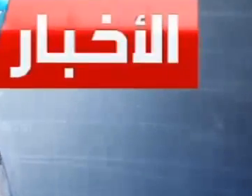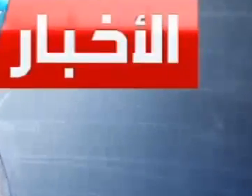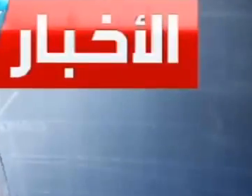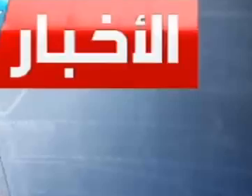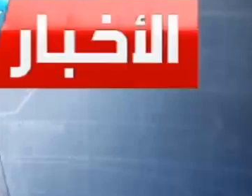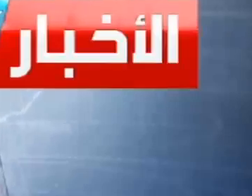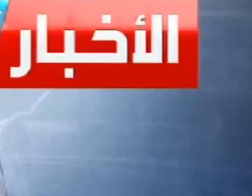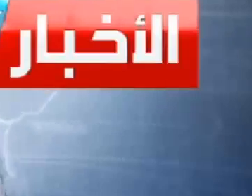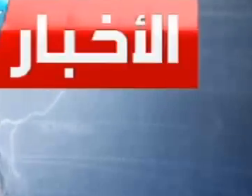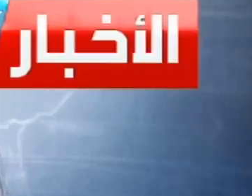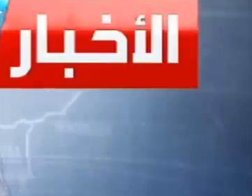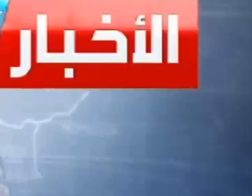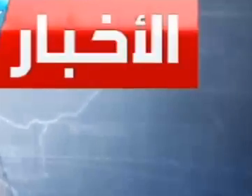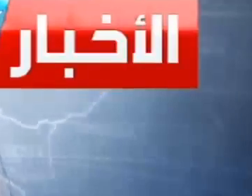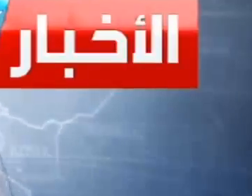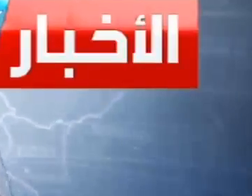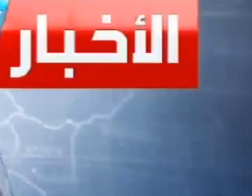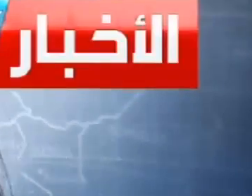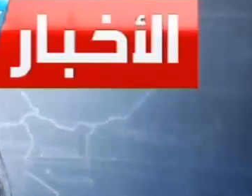2